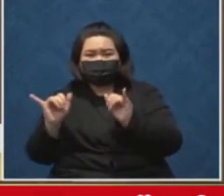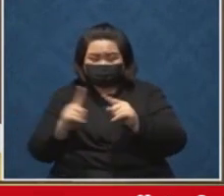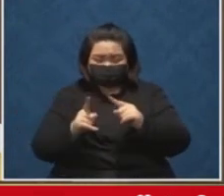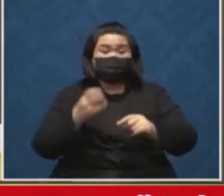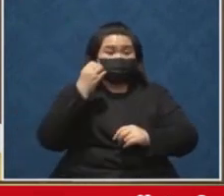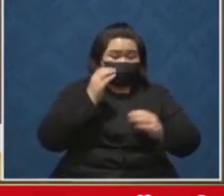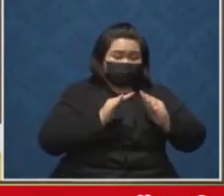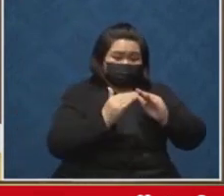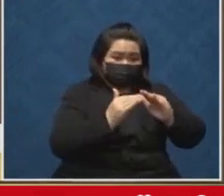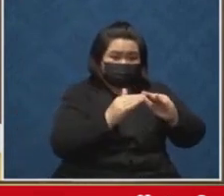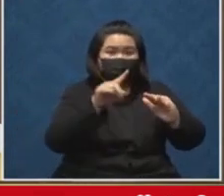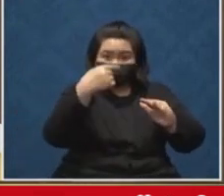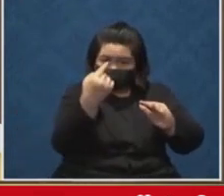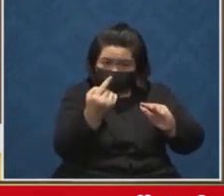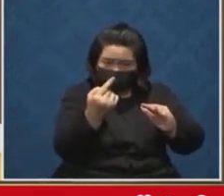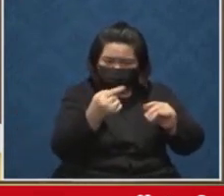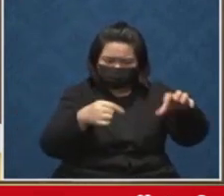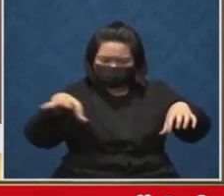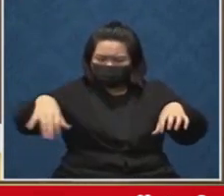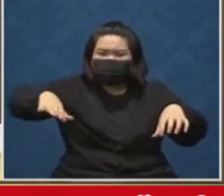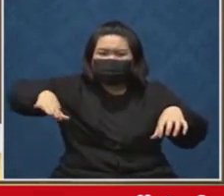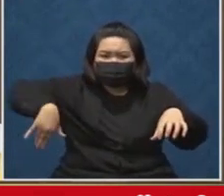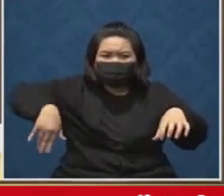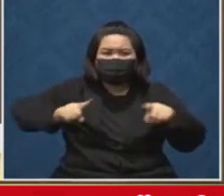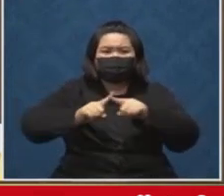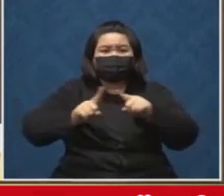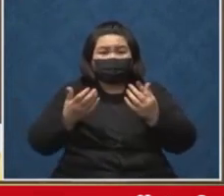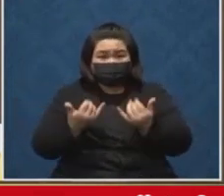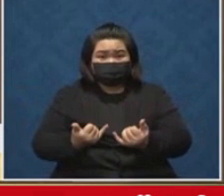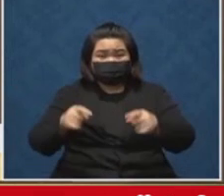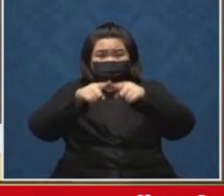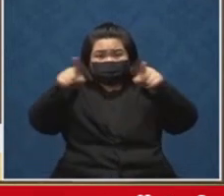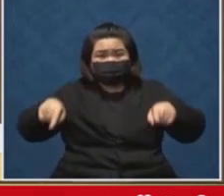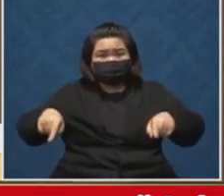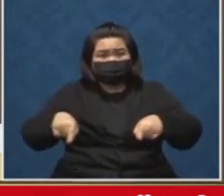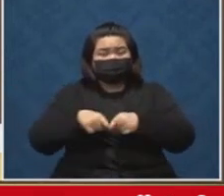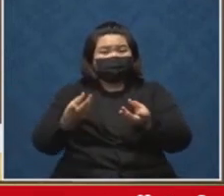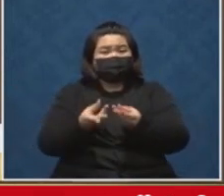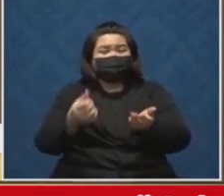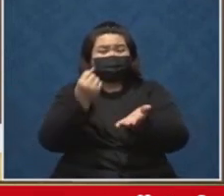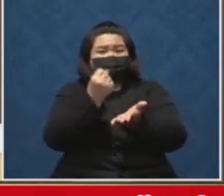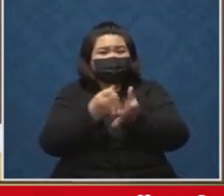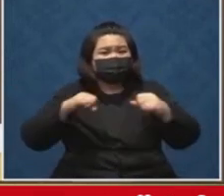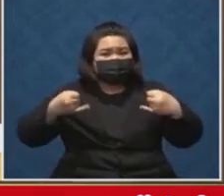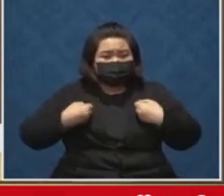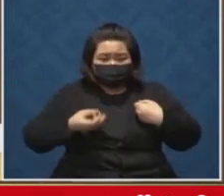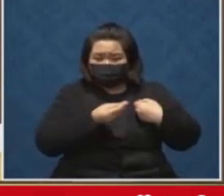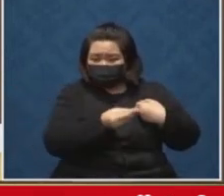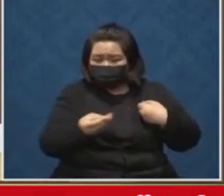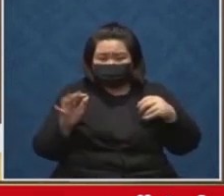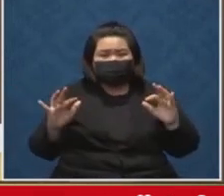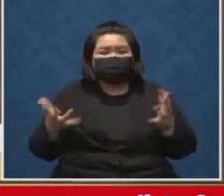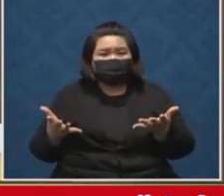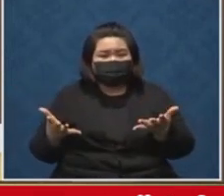านประธานว่ายังออกเอกสารสิทธิ์ไม่ได้สักหมู่บ้านโดยเฉพาะผมต้องกล่าวเลยหมู่บ้านที่ตั้